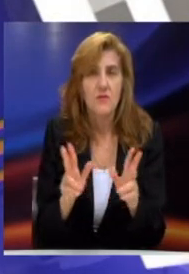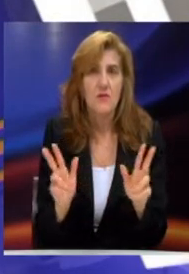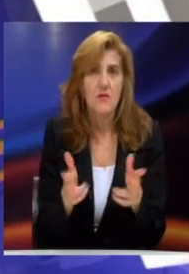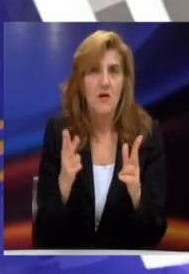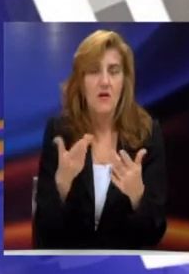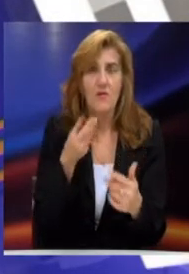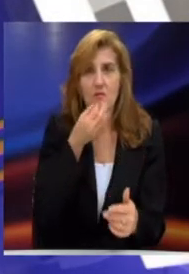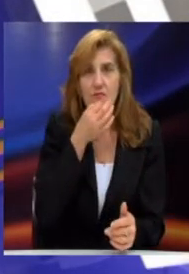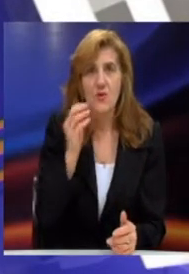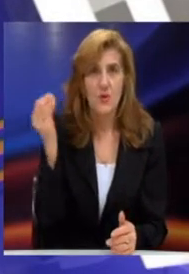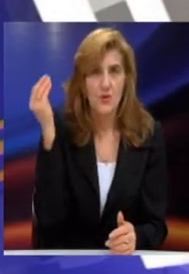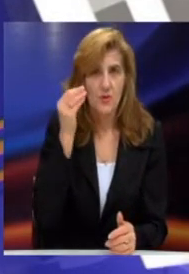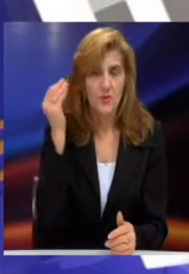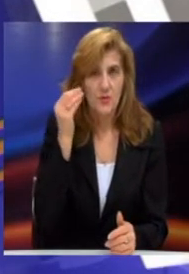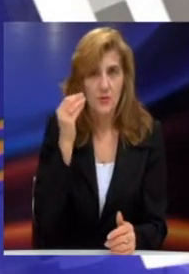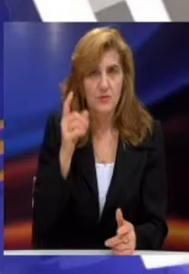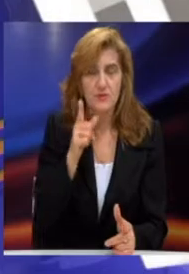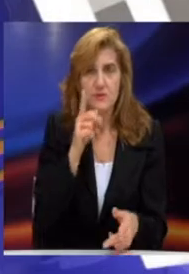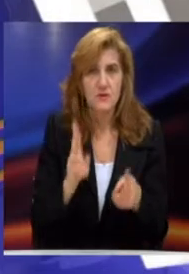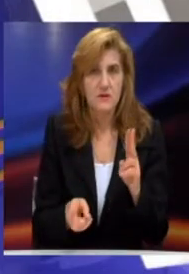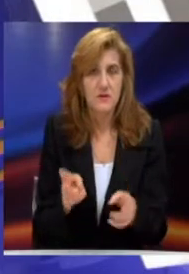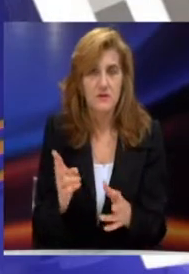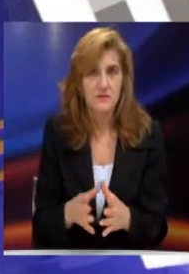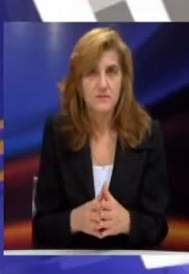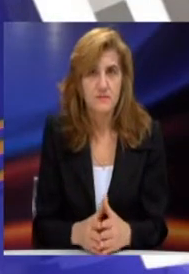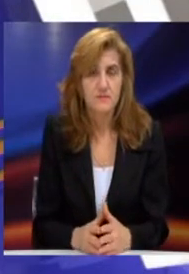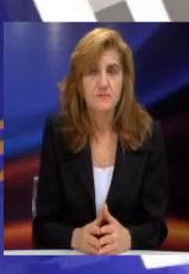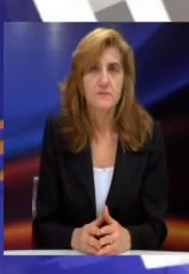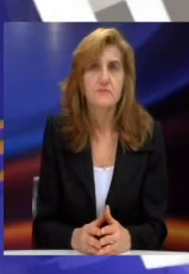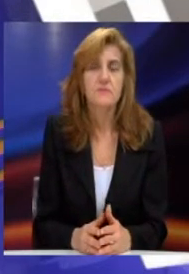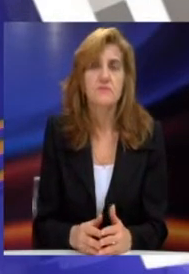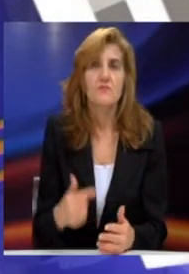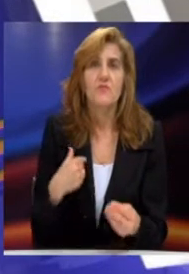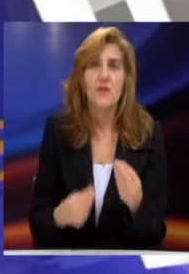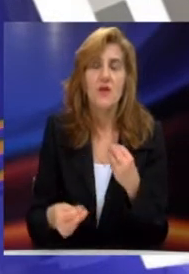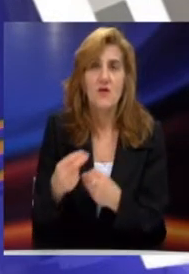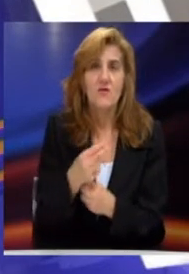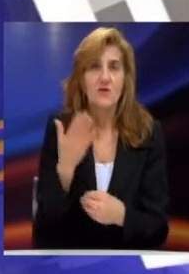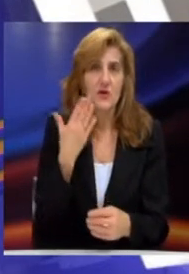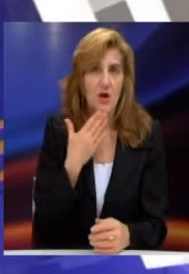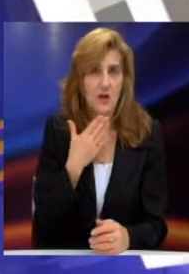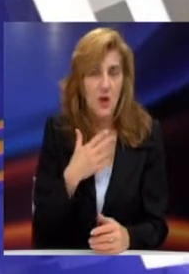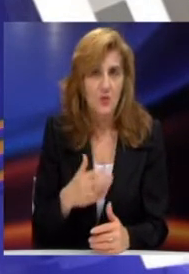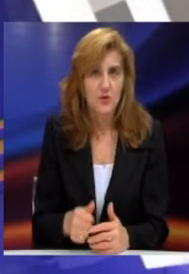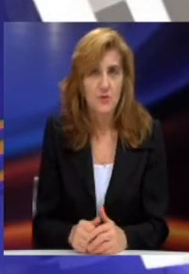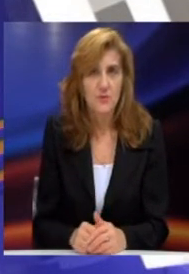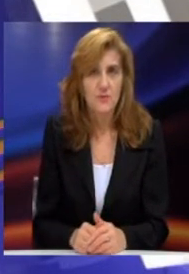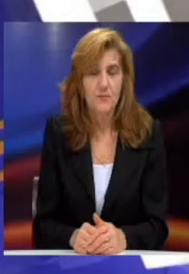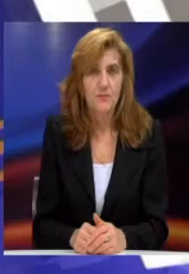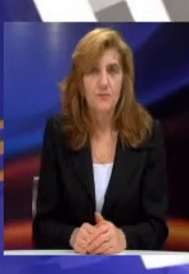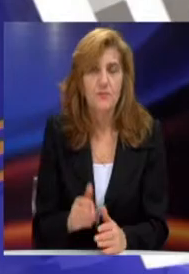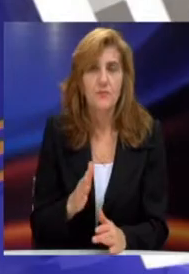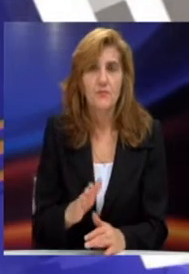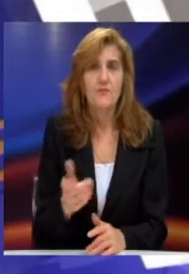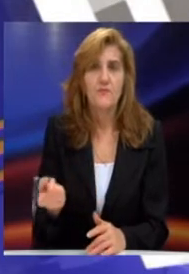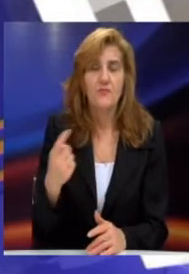omogućava prosto da nastav bude bolja i da više možemo da naučimo. Budući đaci, da